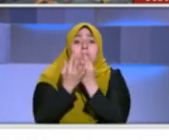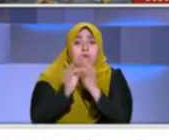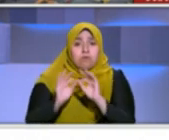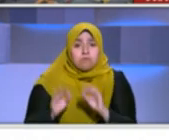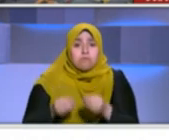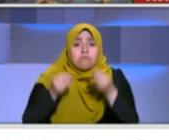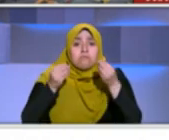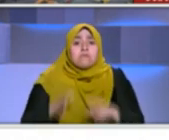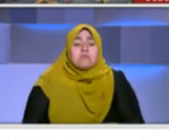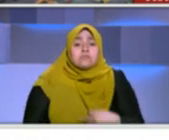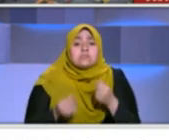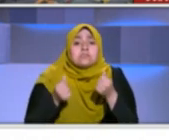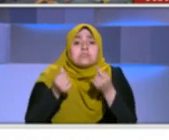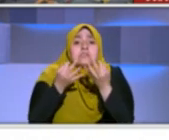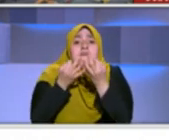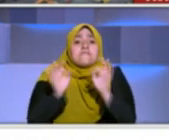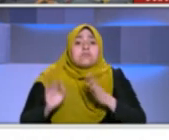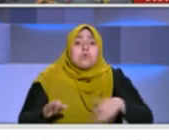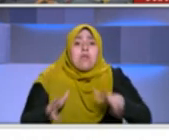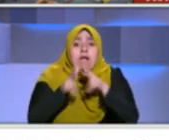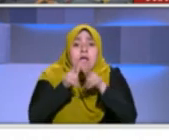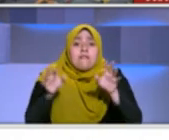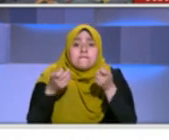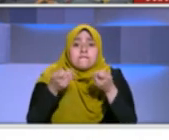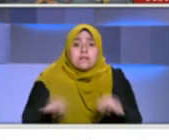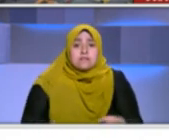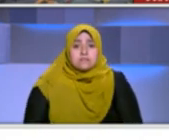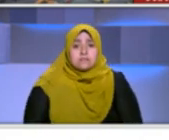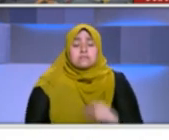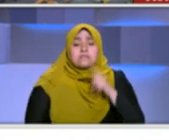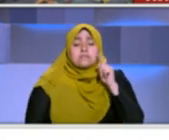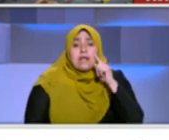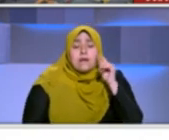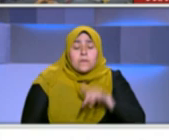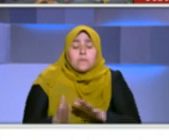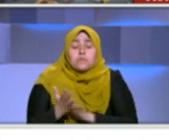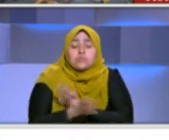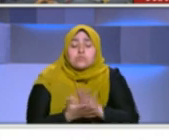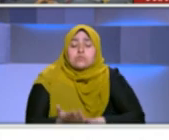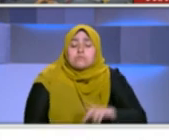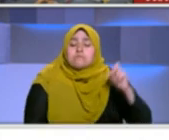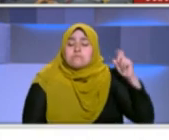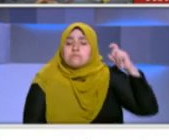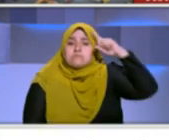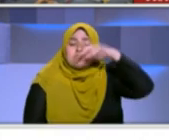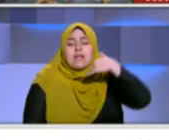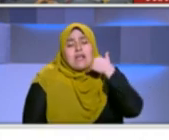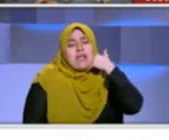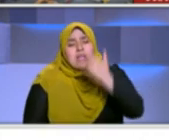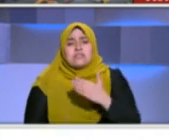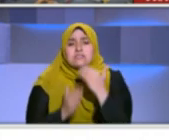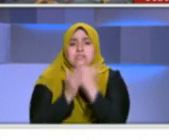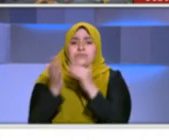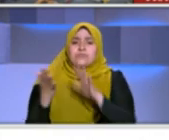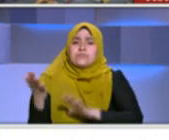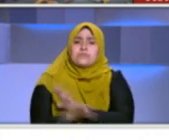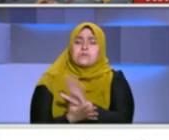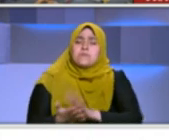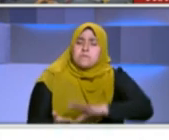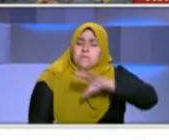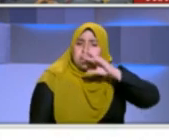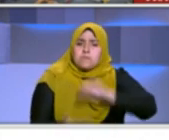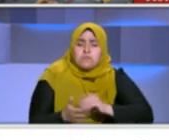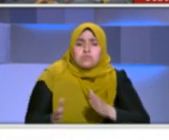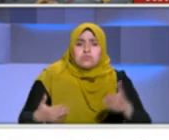بتعلن افلاسها، واحنا بنتكلم كل دقيقه بتعدي في كارثه بتحصل. احنا قدام أسوأ ازمه اقتصاديه حصلت بحسب وفقا